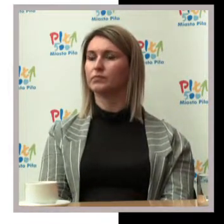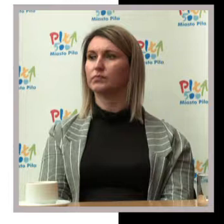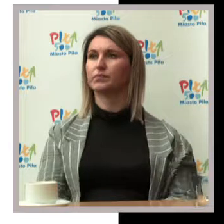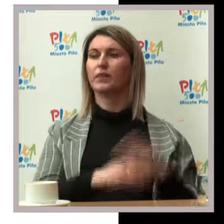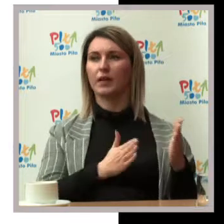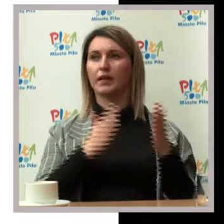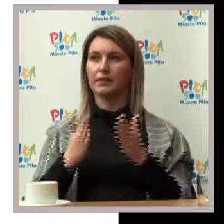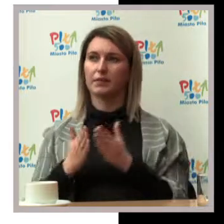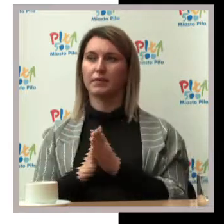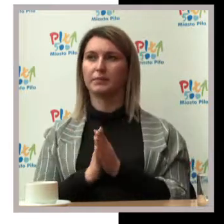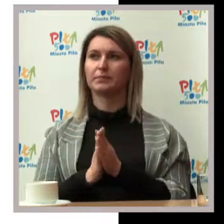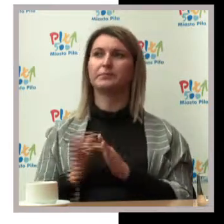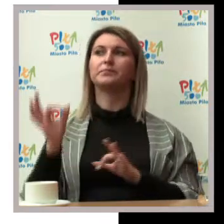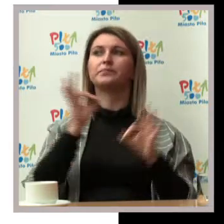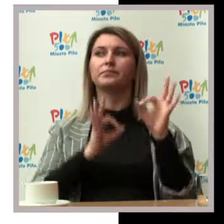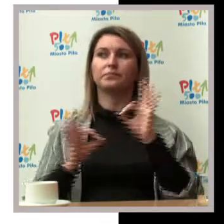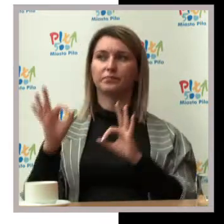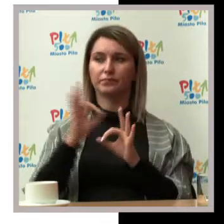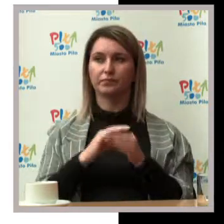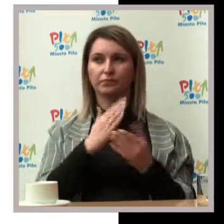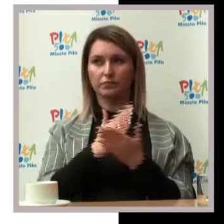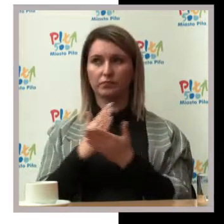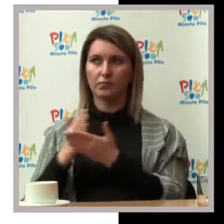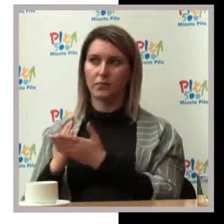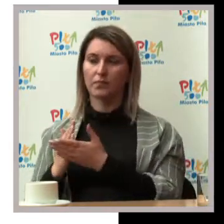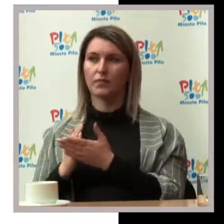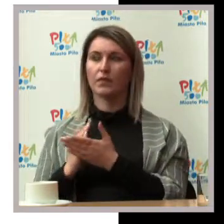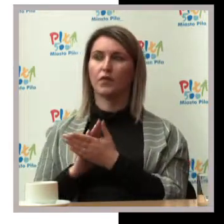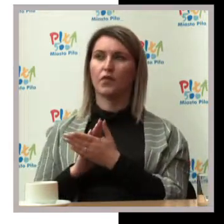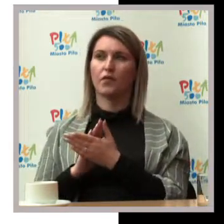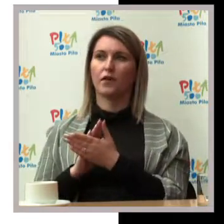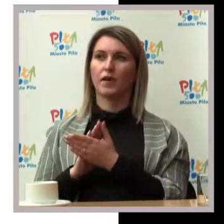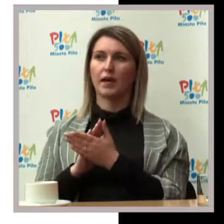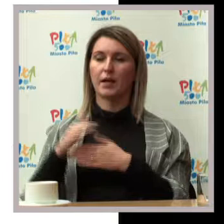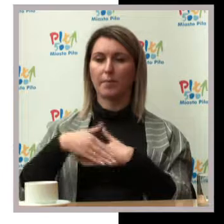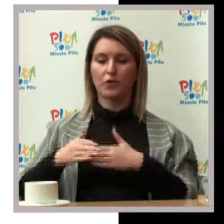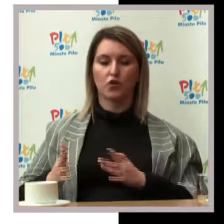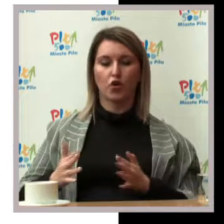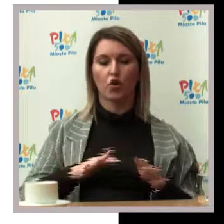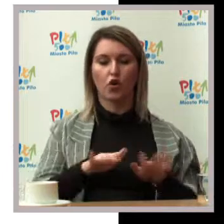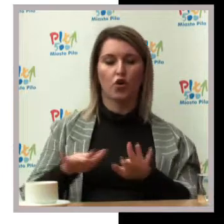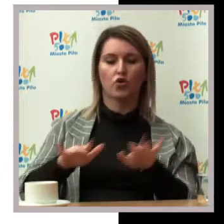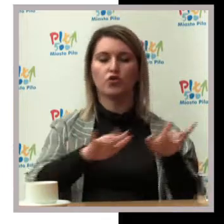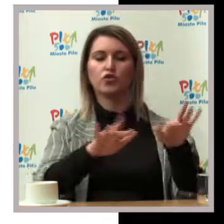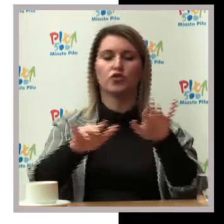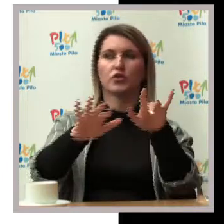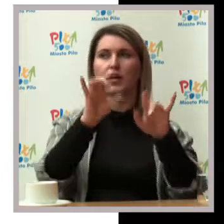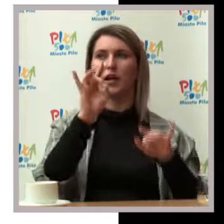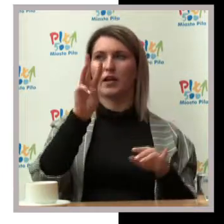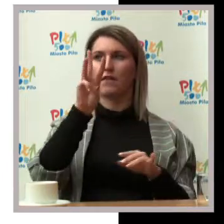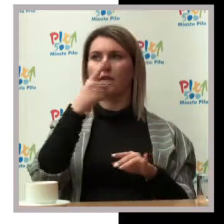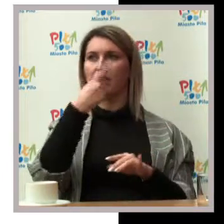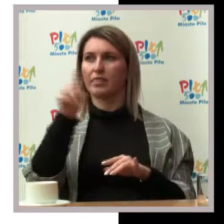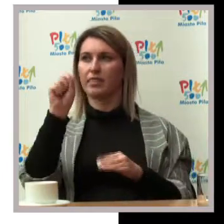Kolejne, kontynuowane, ale właściwie kontynuowane w zakresie w tym pierwszym przypadku dokumentacji. Rewitalizacja